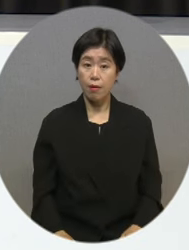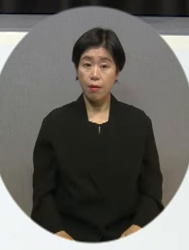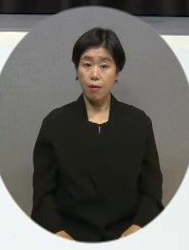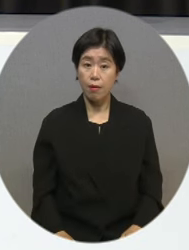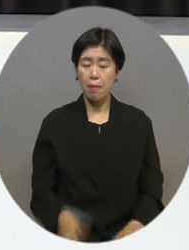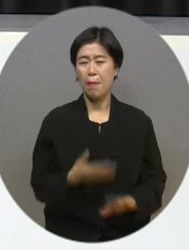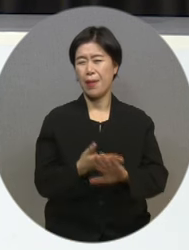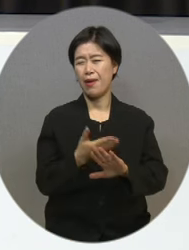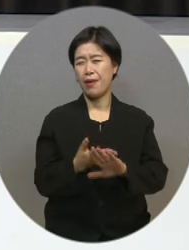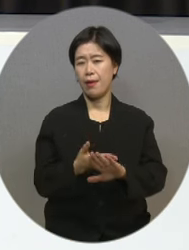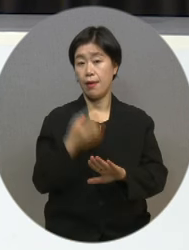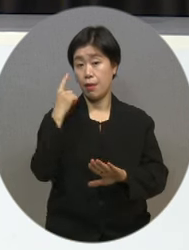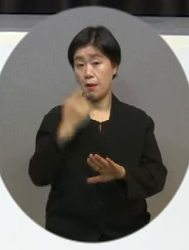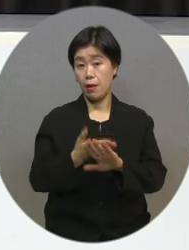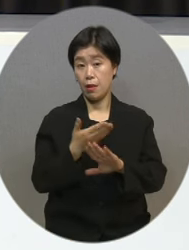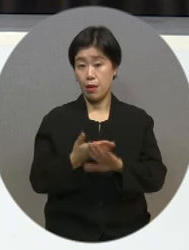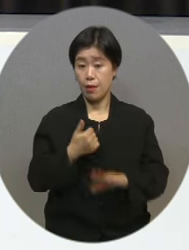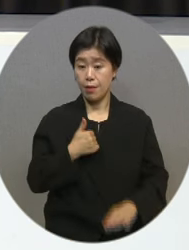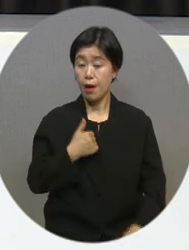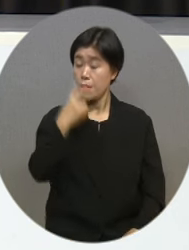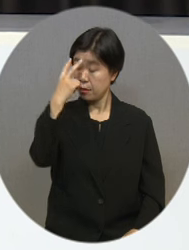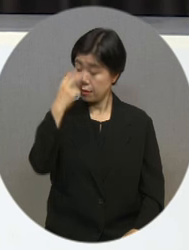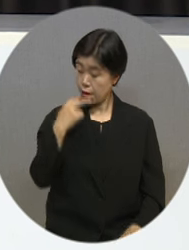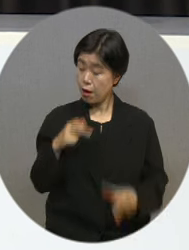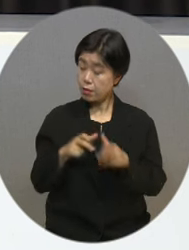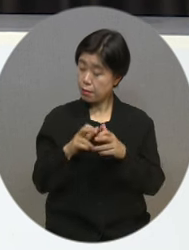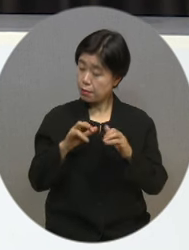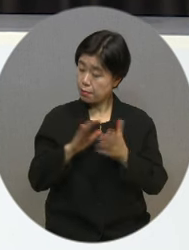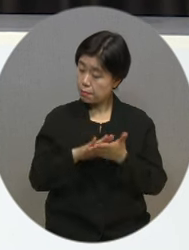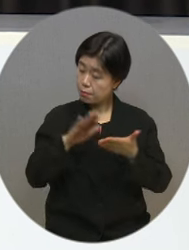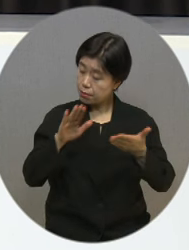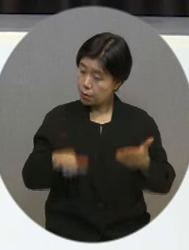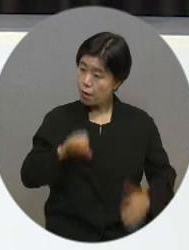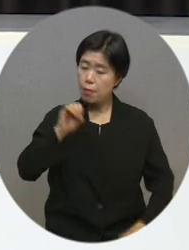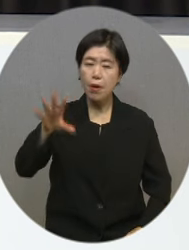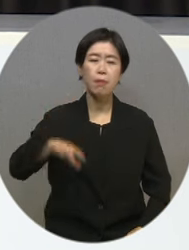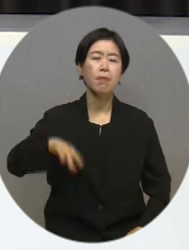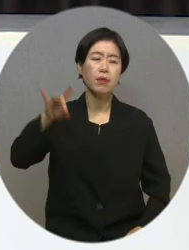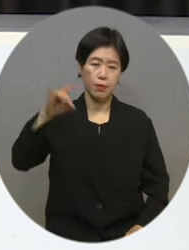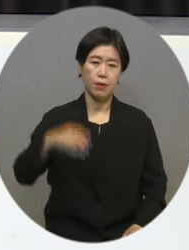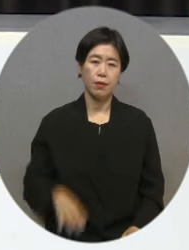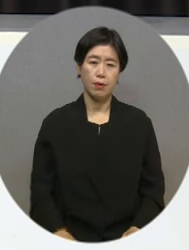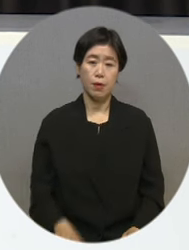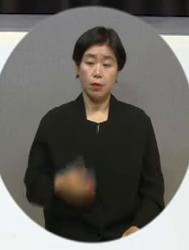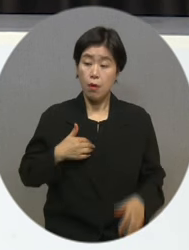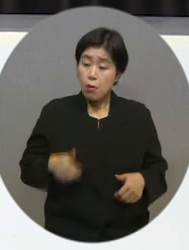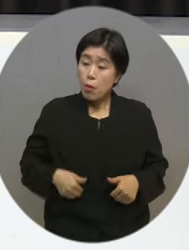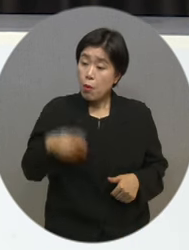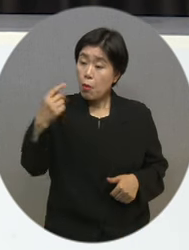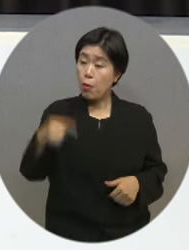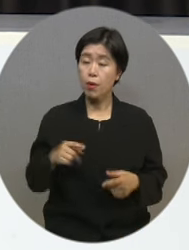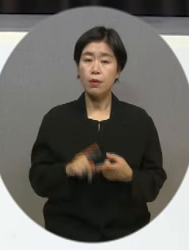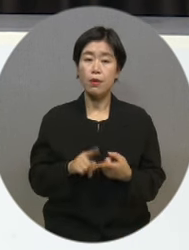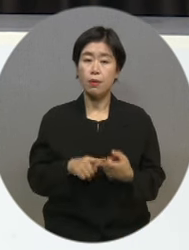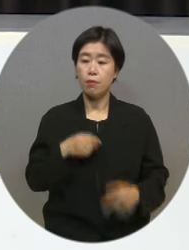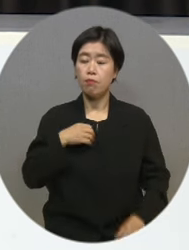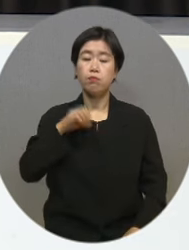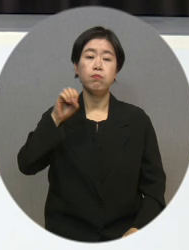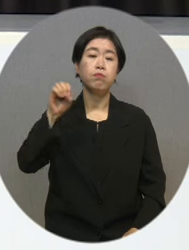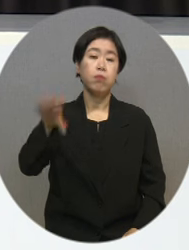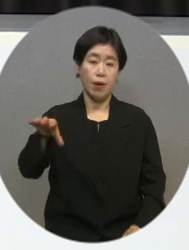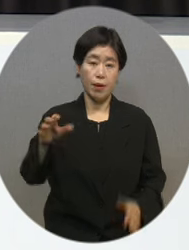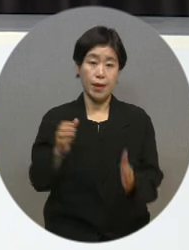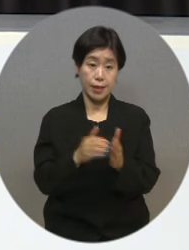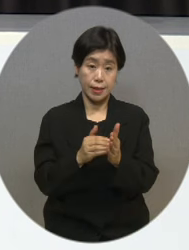나는 시각장애인입니다. 그러면서 저 필요를 이렇게 말하는 게 내가 앞으로 우리 사회에서 해야 될 일이라고